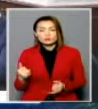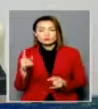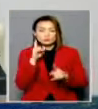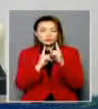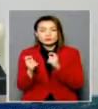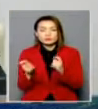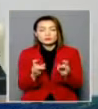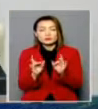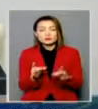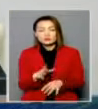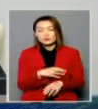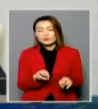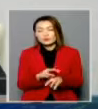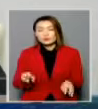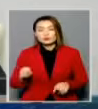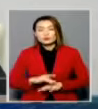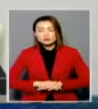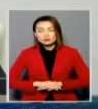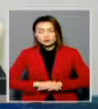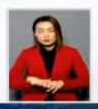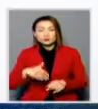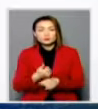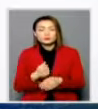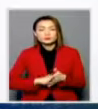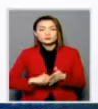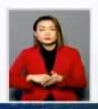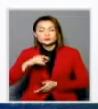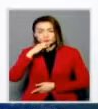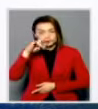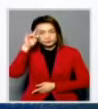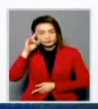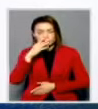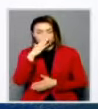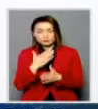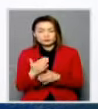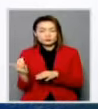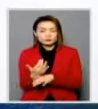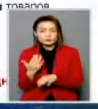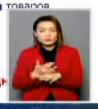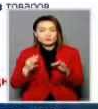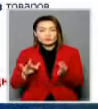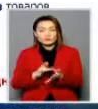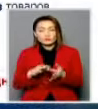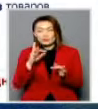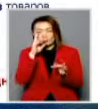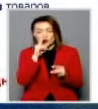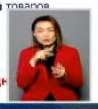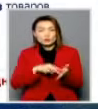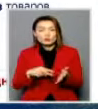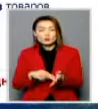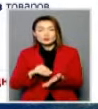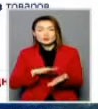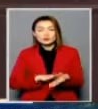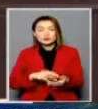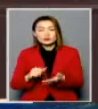правительства заявил министр финансов главная причина казахстанский импорт не проходит правильную декларацию стоимость товара указывается